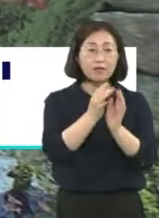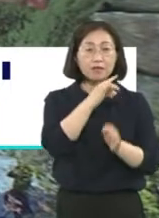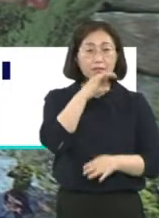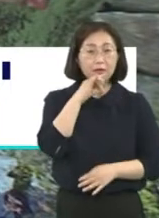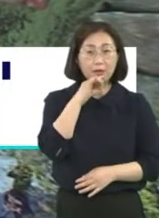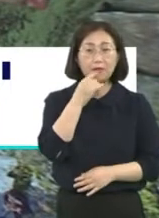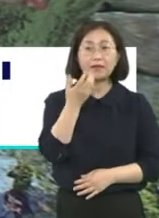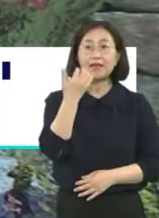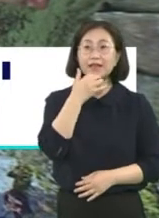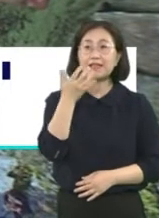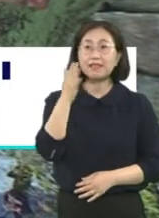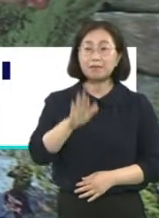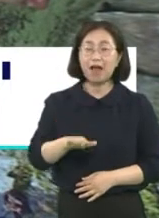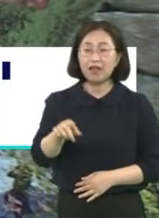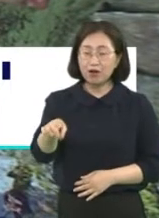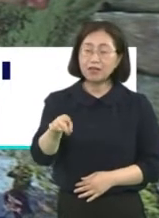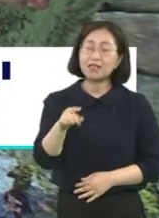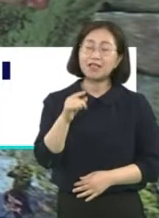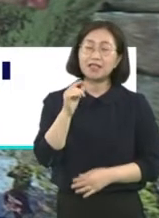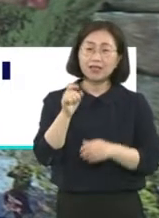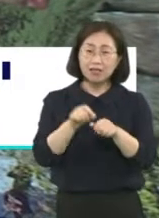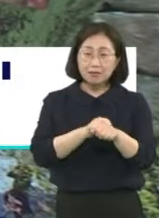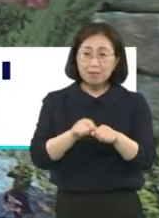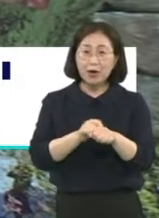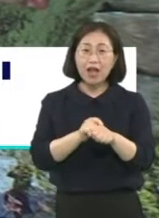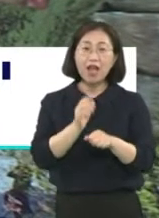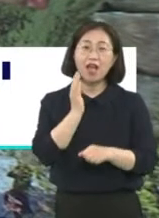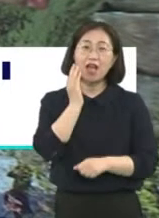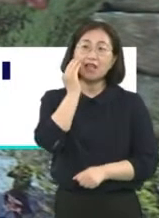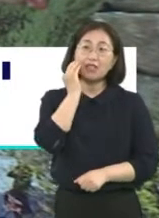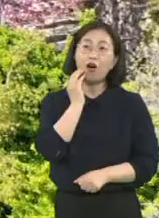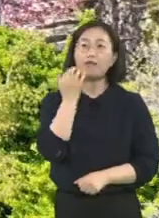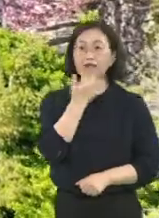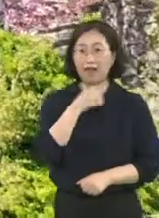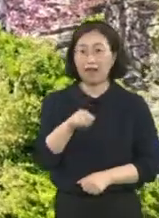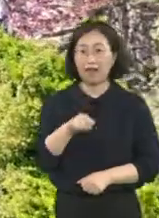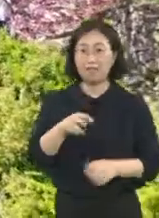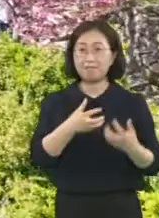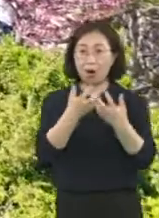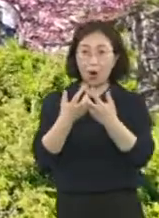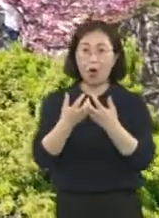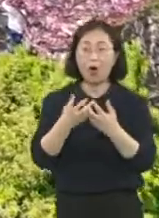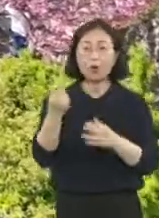있습니다. 계심사의 봄 풍경 강지런 기자가 전해드립니다.